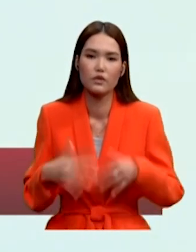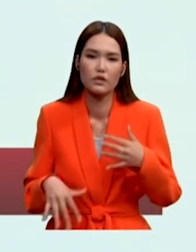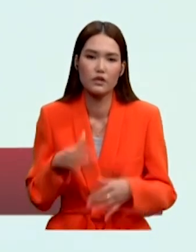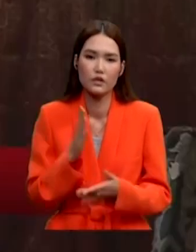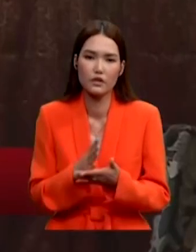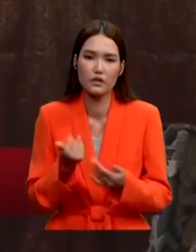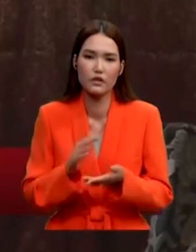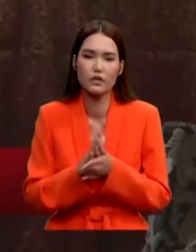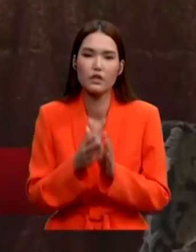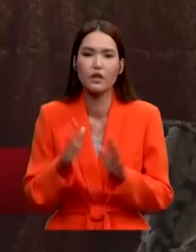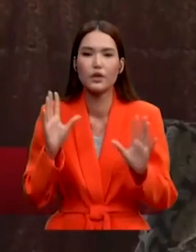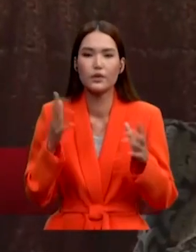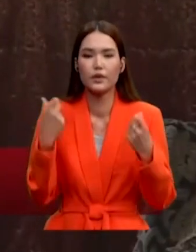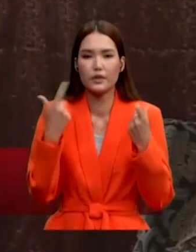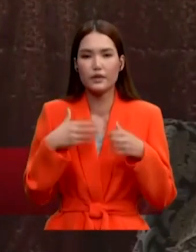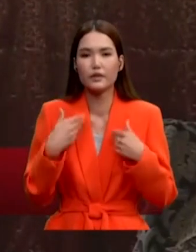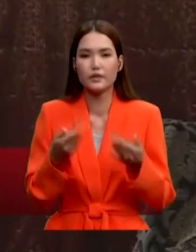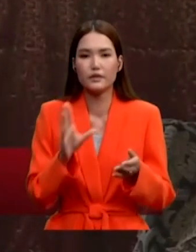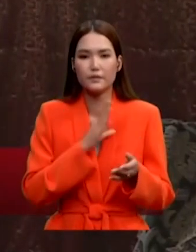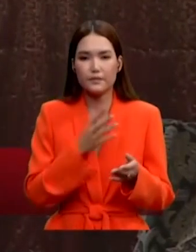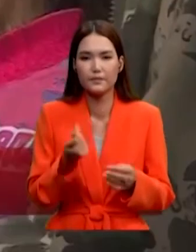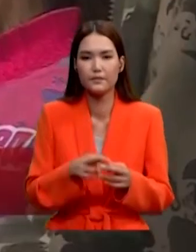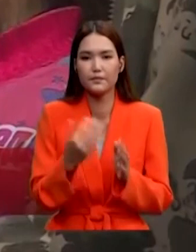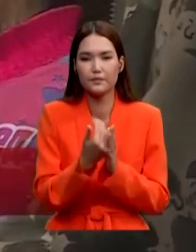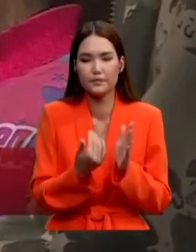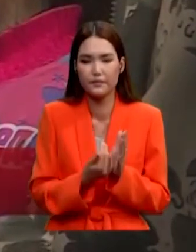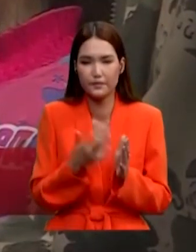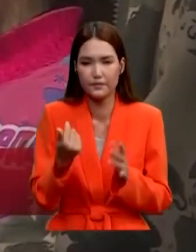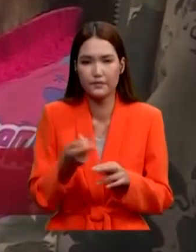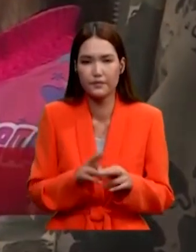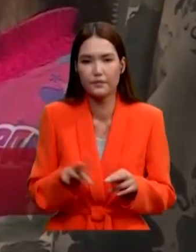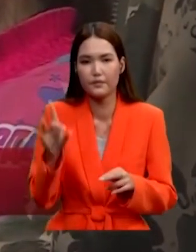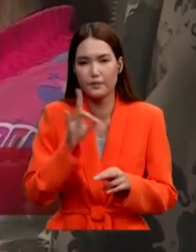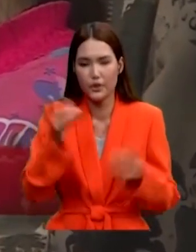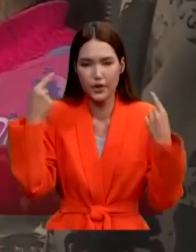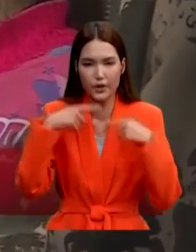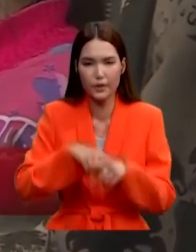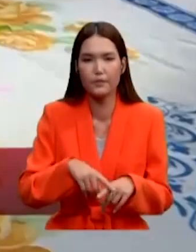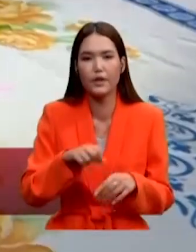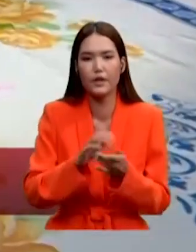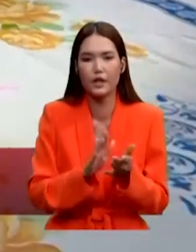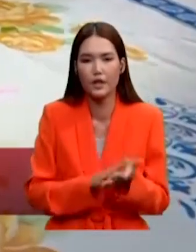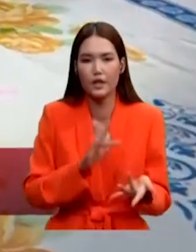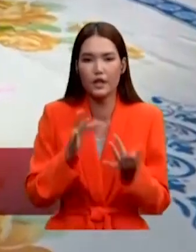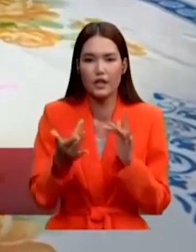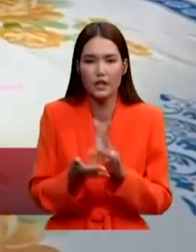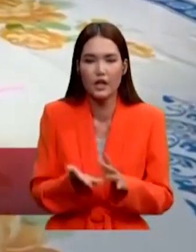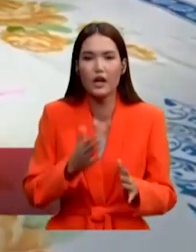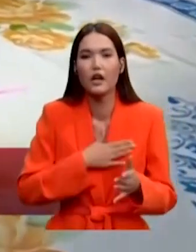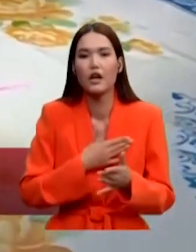развития ситуацию прокомментировали. По данным ведомства, в рамках разрабатываемого нацпроекта «Доступный интернет» село Аккум